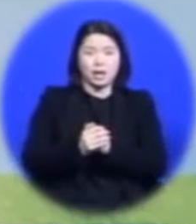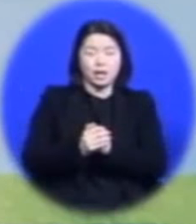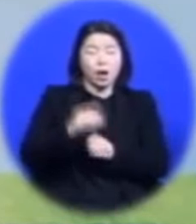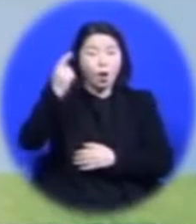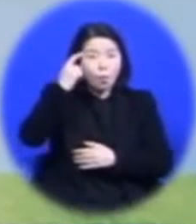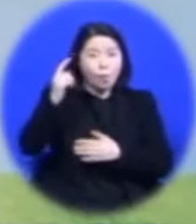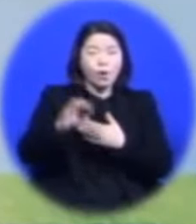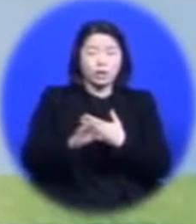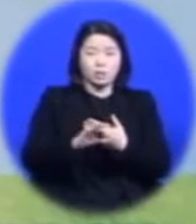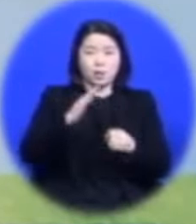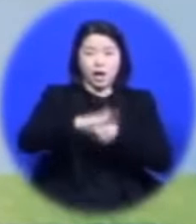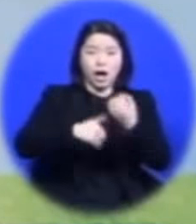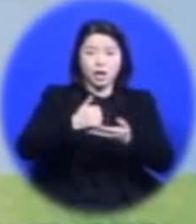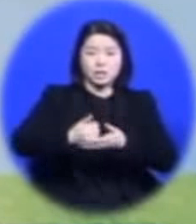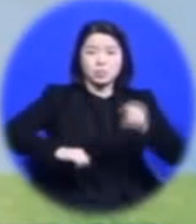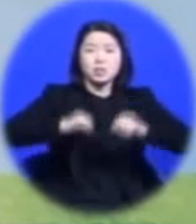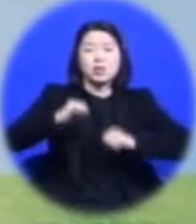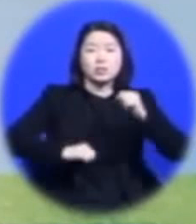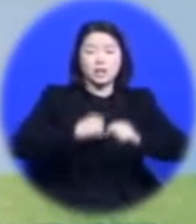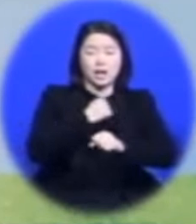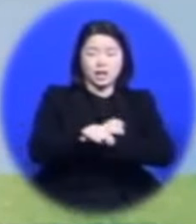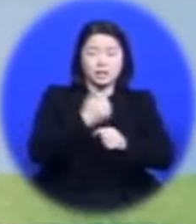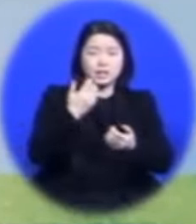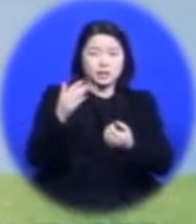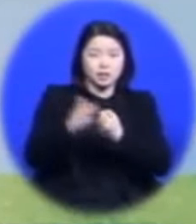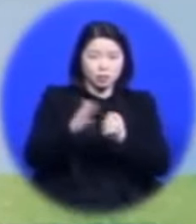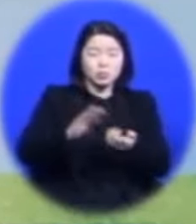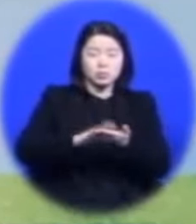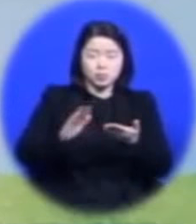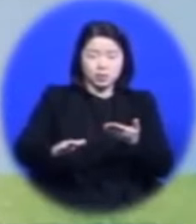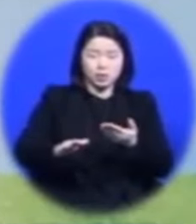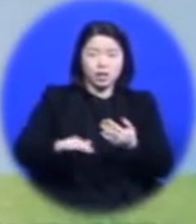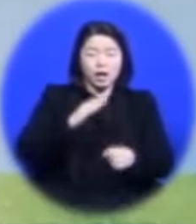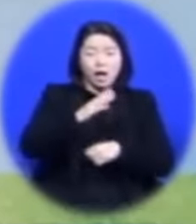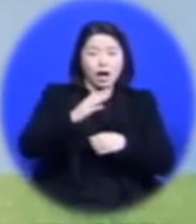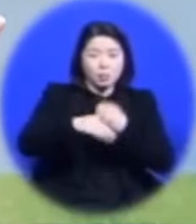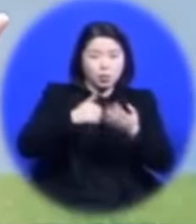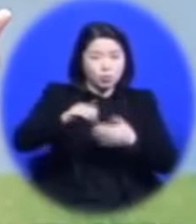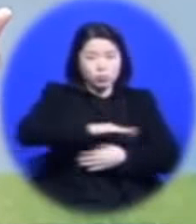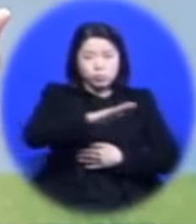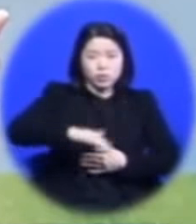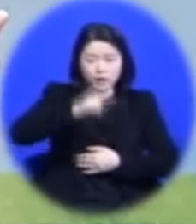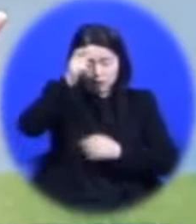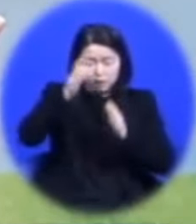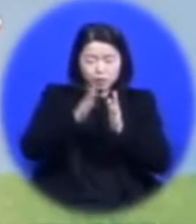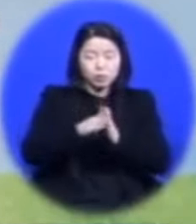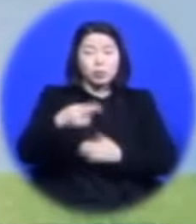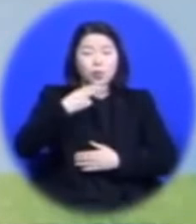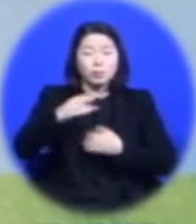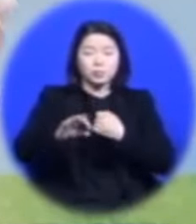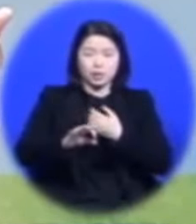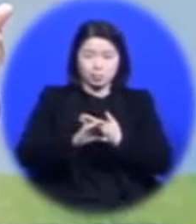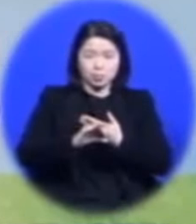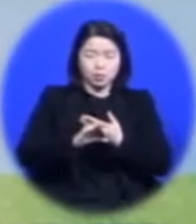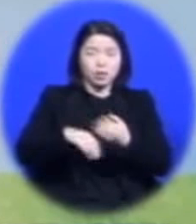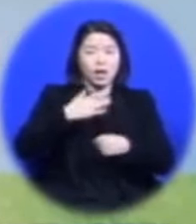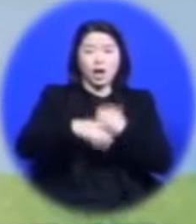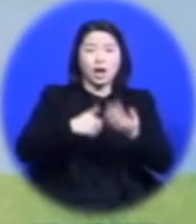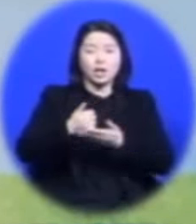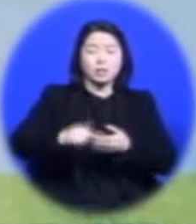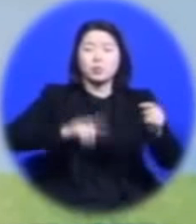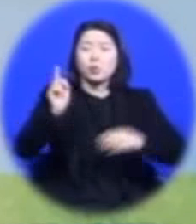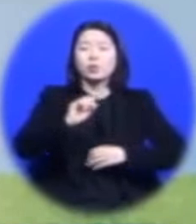하나님의 역사하시는 기도를 안 하고 있다면 하나님이 어떻게 역사하 구하지도 않는데